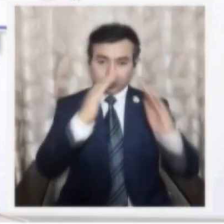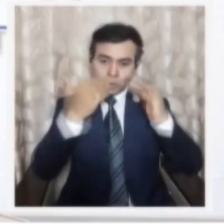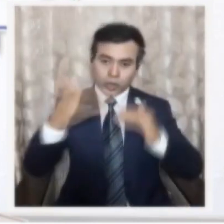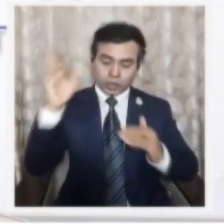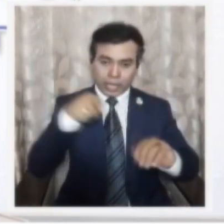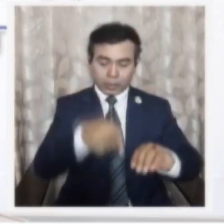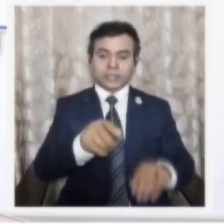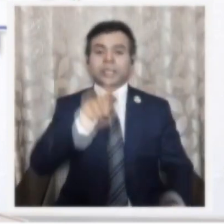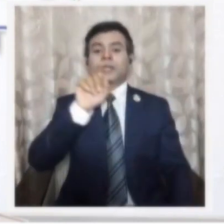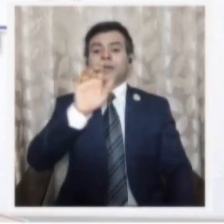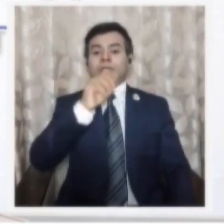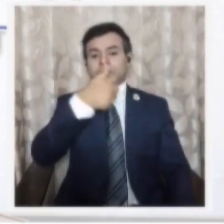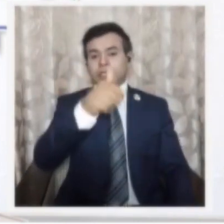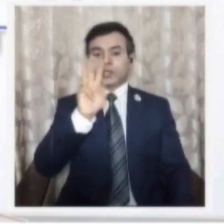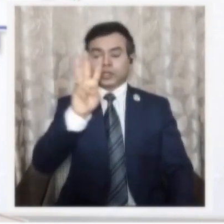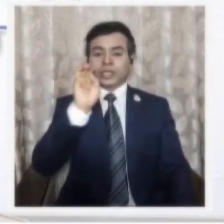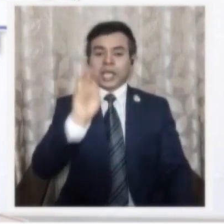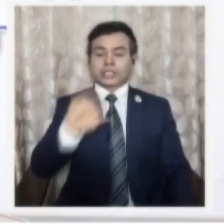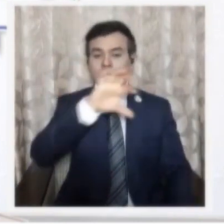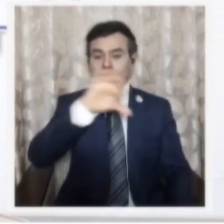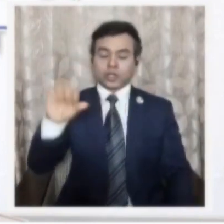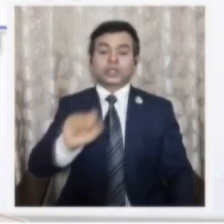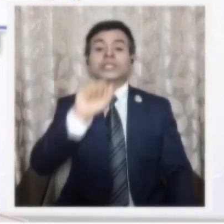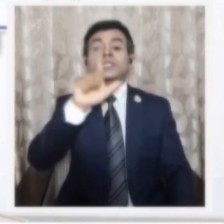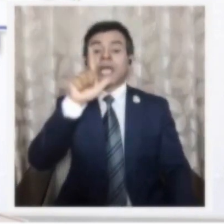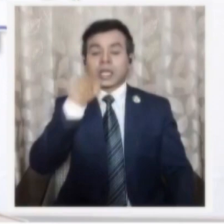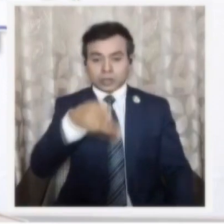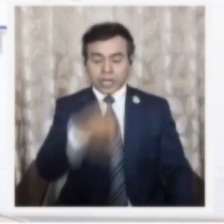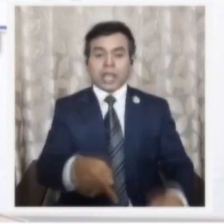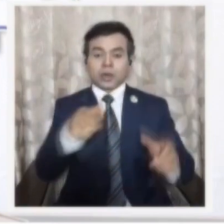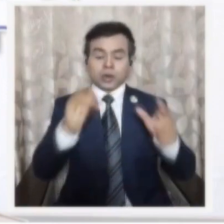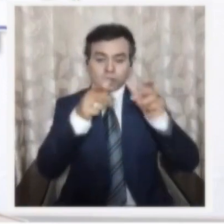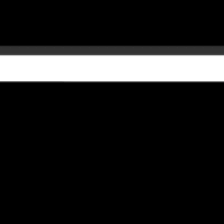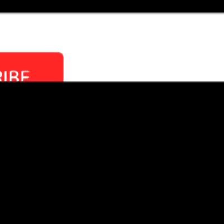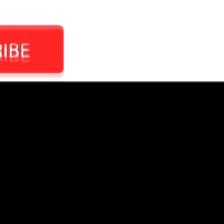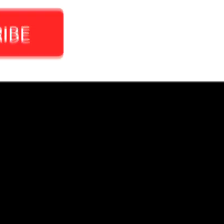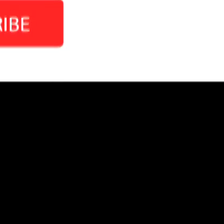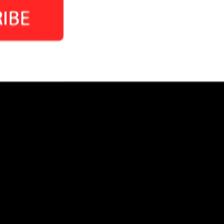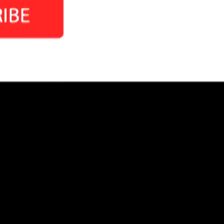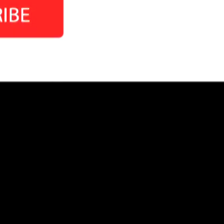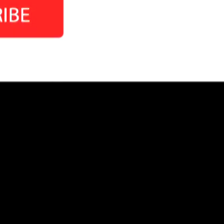283,331 জন। বর্তমানে কোয়ারেন্টাইনে আছেন 63,960 জন।